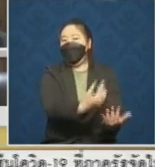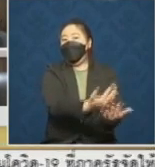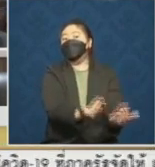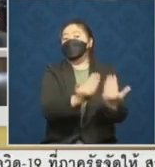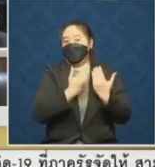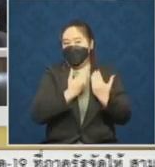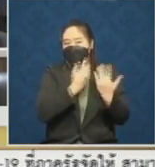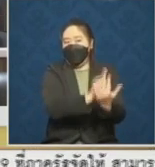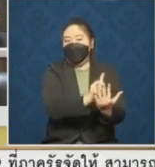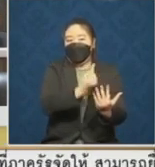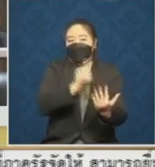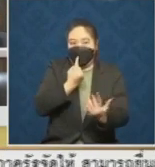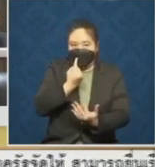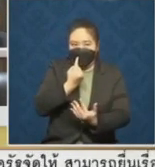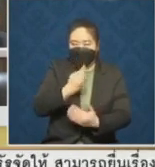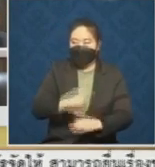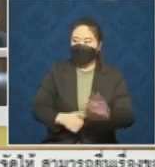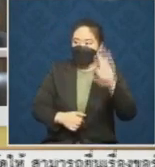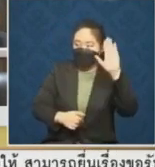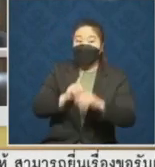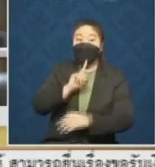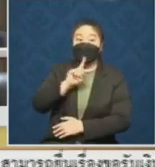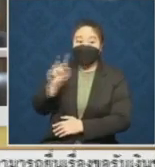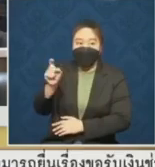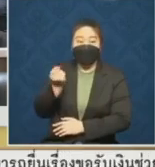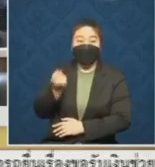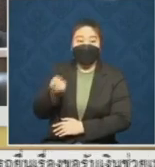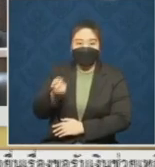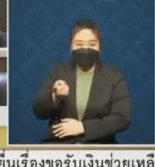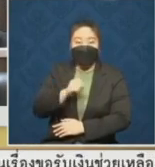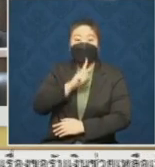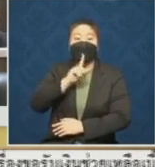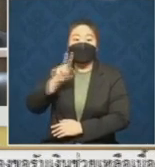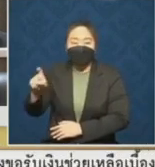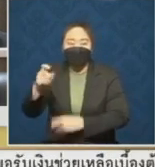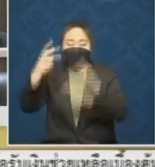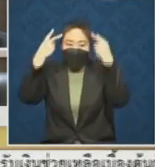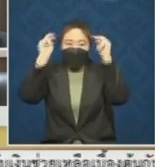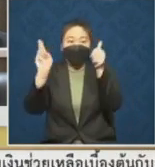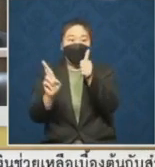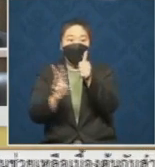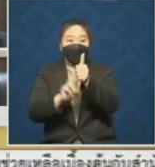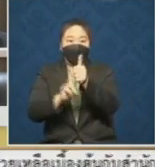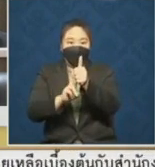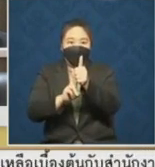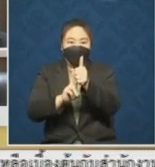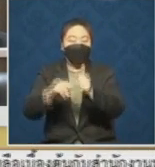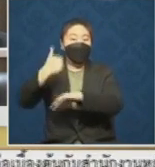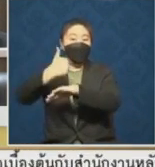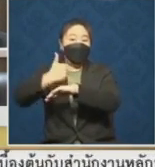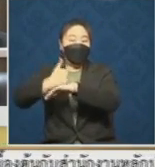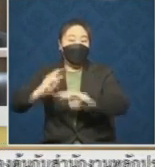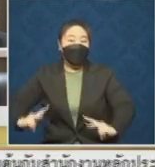ชาญวรกุณคืสอสอภูมิใจไยียกเลยว่า ถามชงชงให้รัฐมนตีได้ชีดแจง